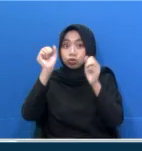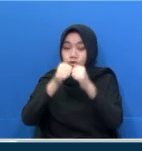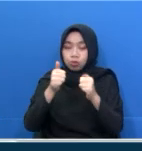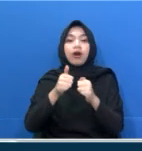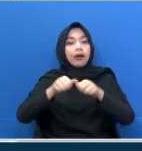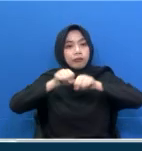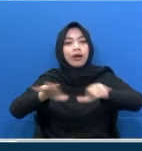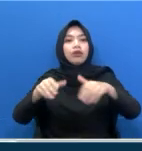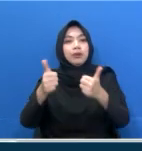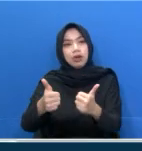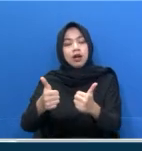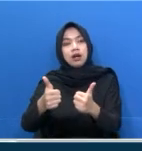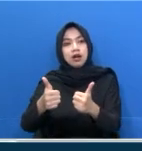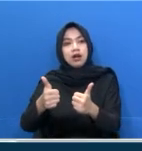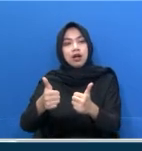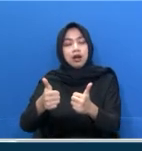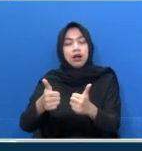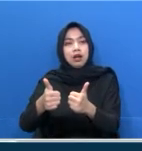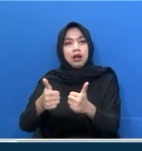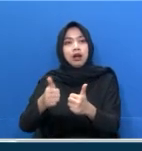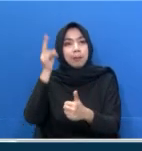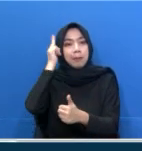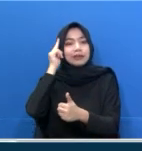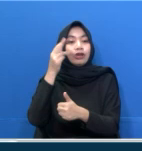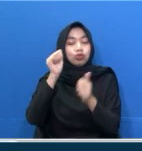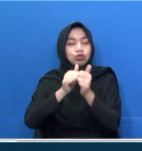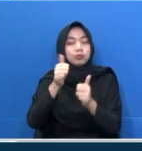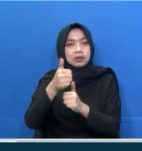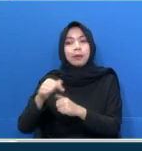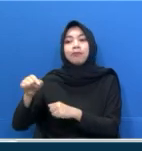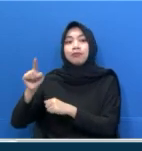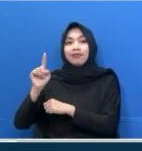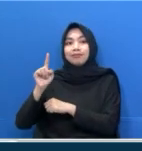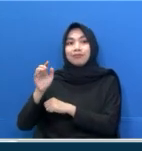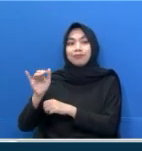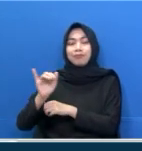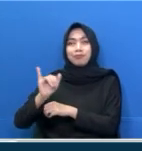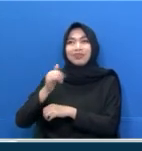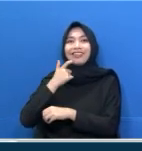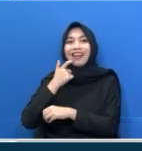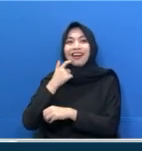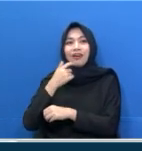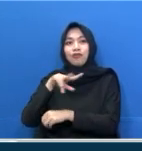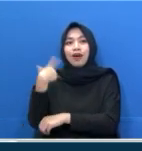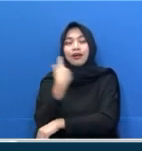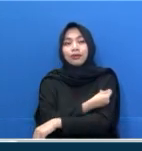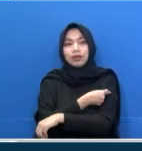segera dilakukan persetujuan untuk penggunaan